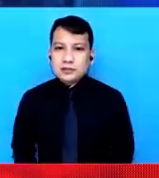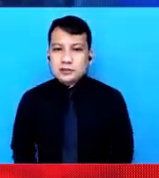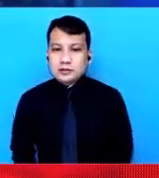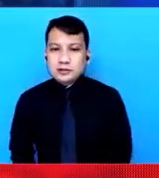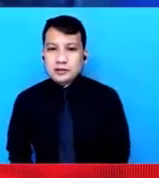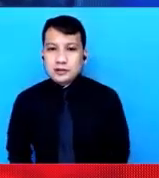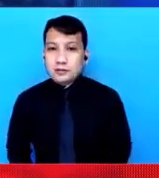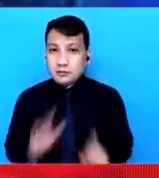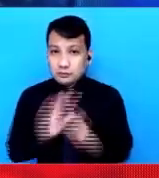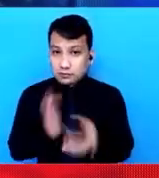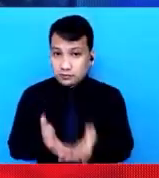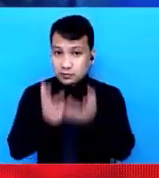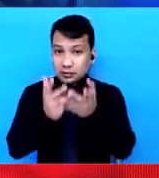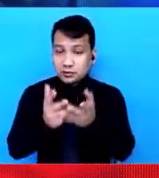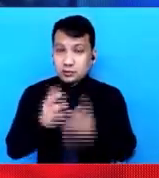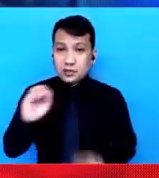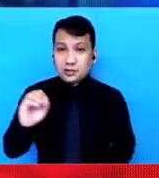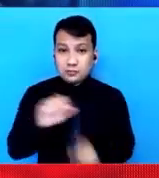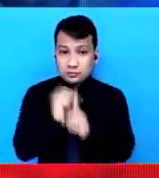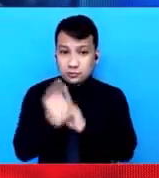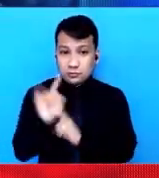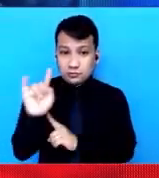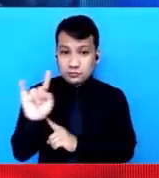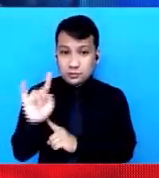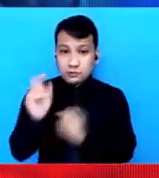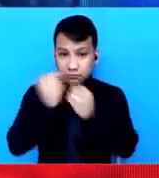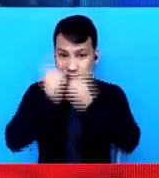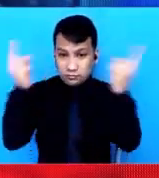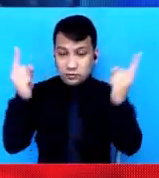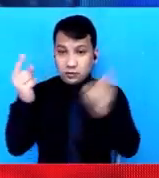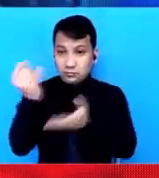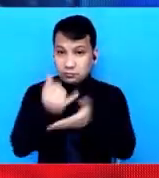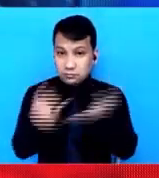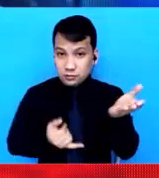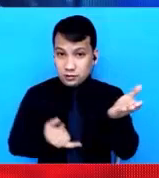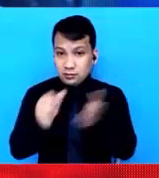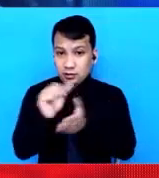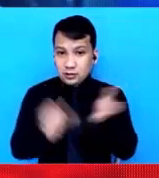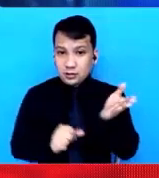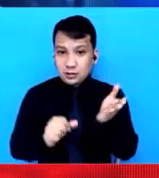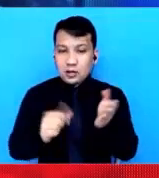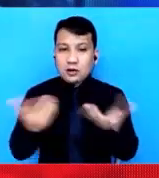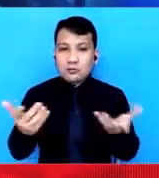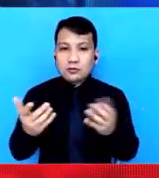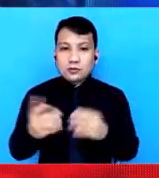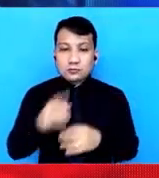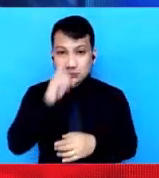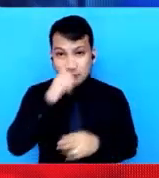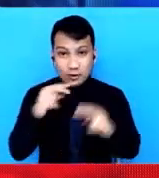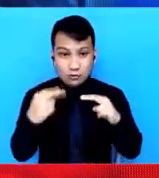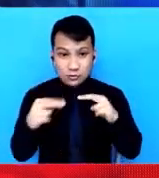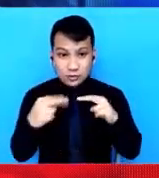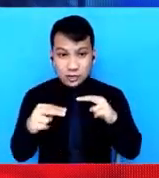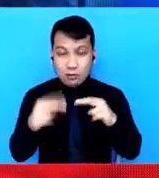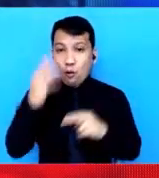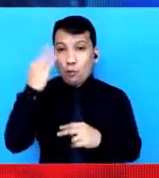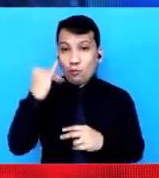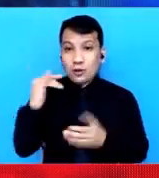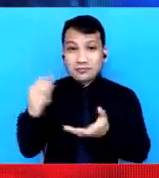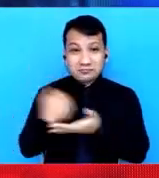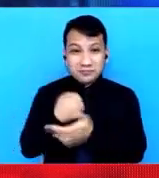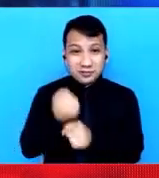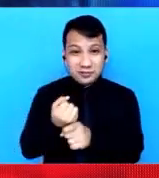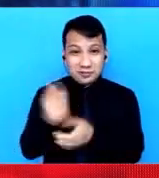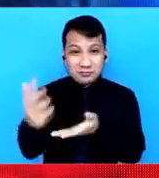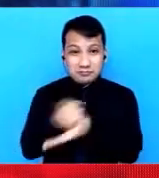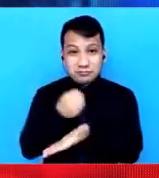viral sa social media ang nakakabilib na obra ng isang artist na may autism. Gawa kasi sa basura ang mga nililikha